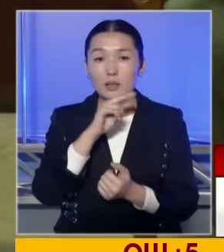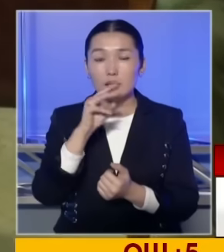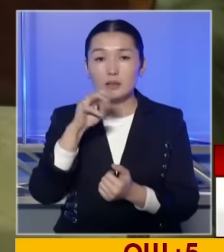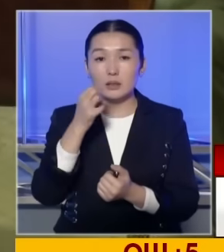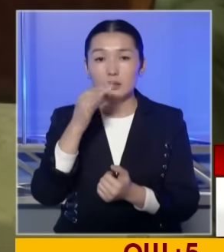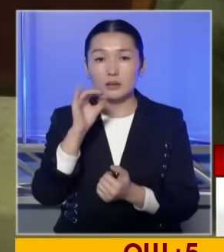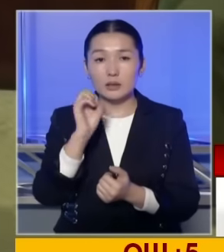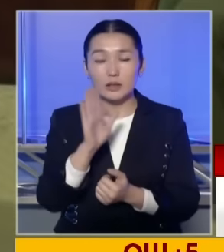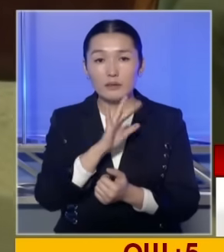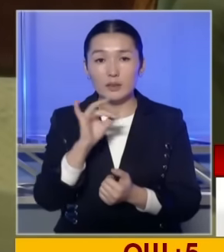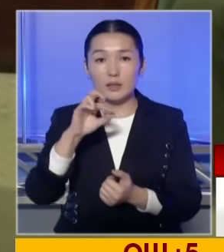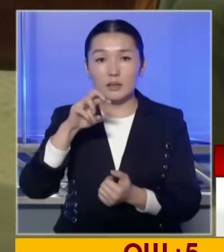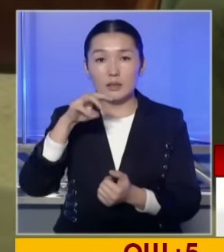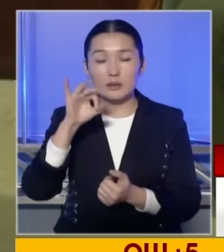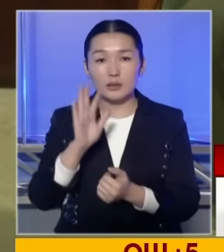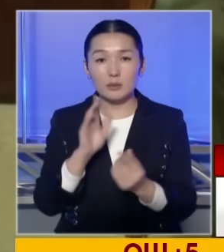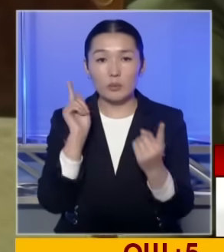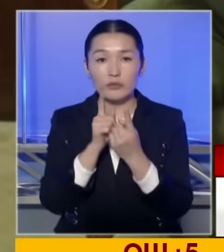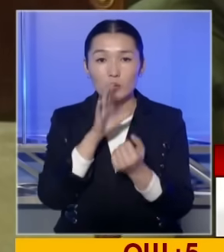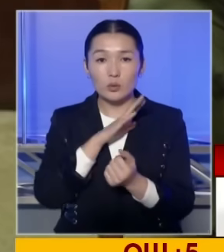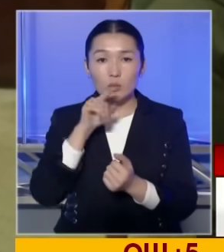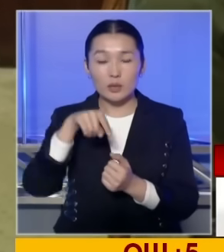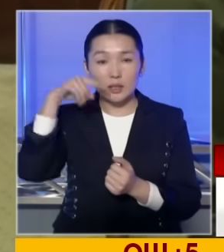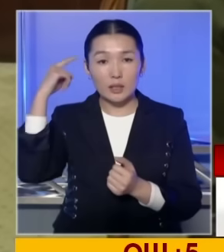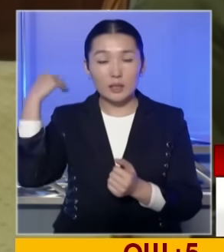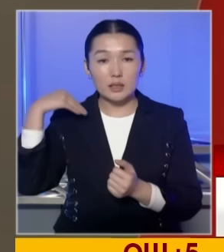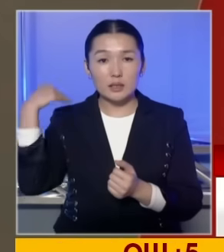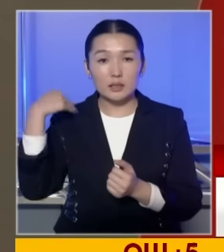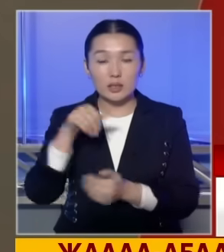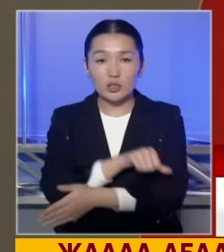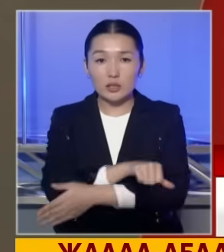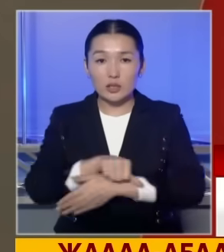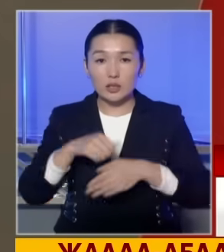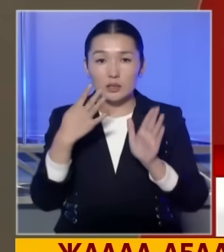менен Саймумин Ятимов жолугушушкан. Анда Кыргыз-Тажик чек арасынын